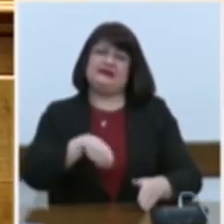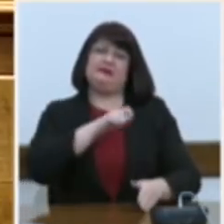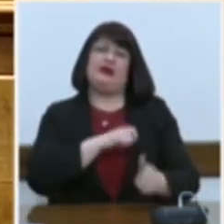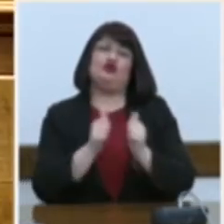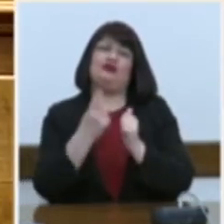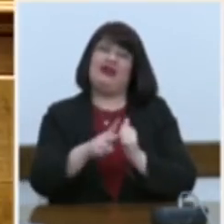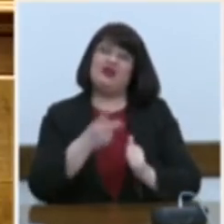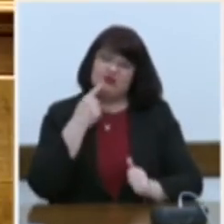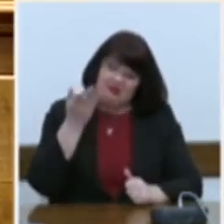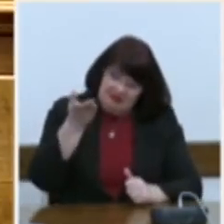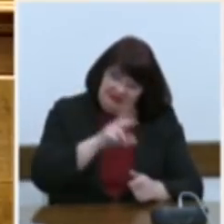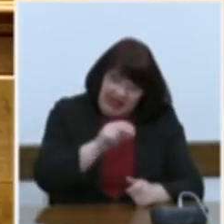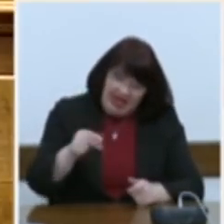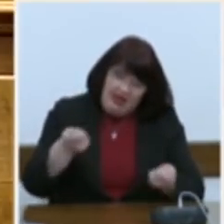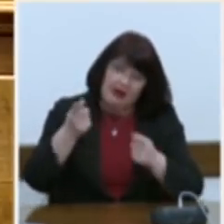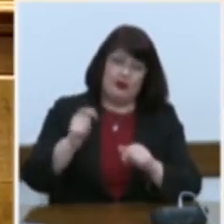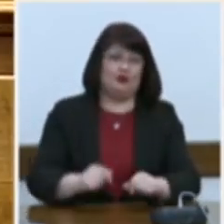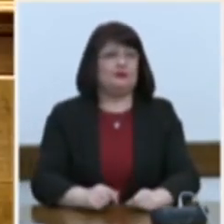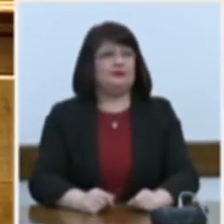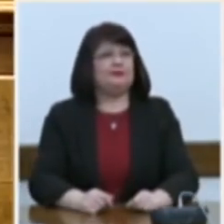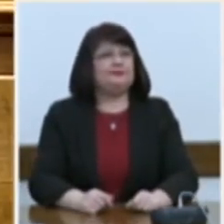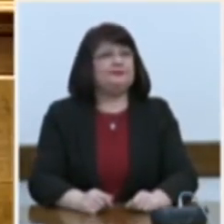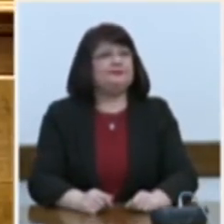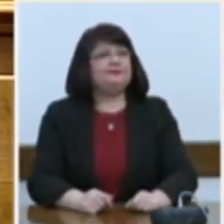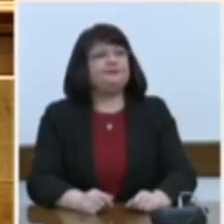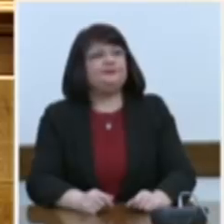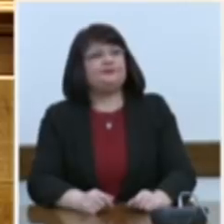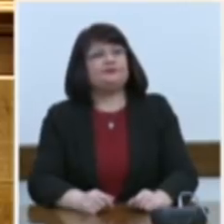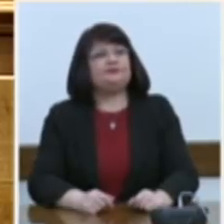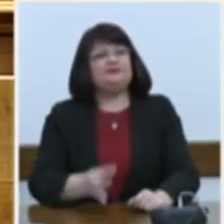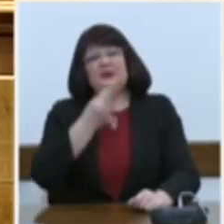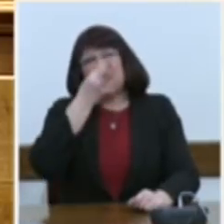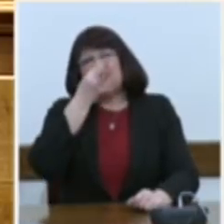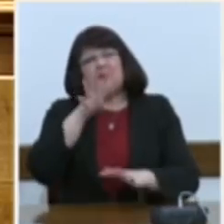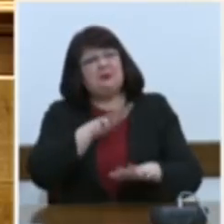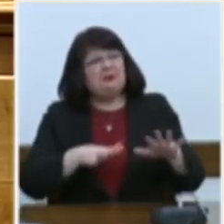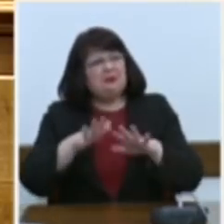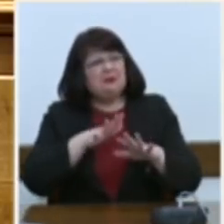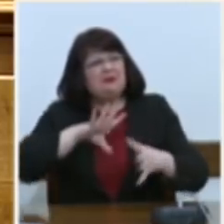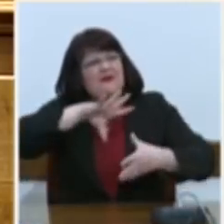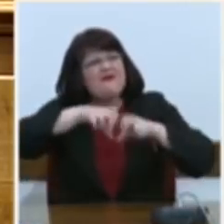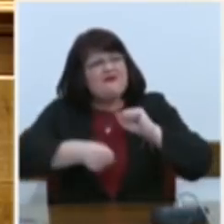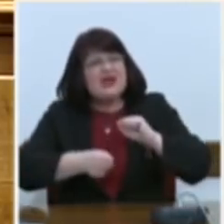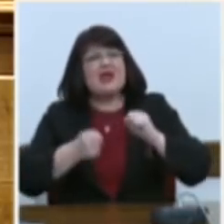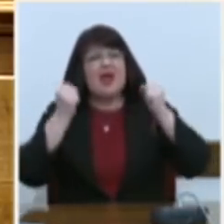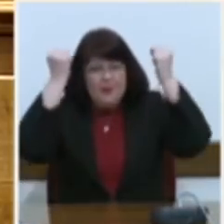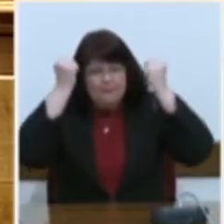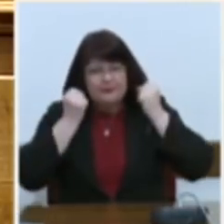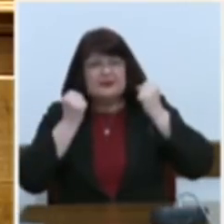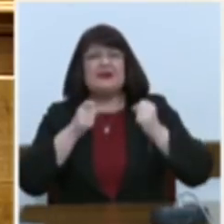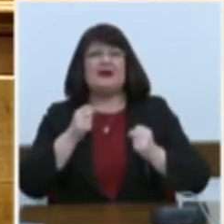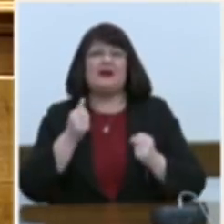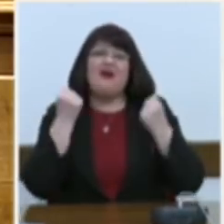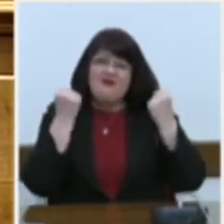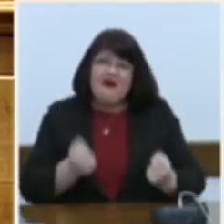σας. Κυρίες και κύριοι, ο Βούρκος που αναπαράγει τη βία σε βάρος των γυναικών,